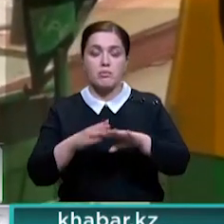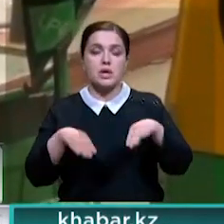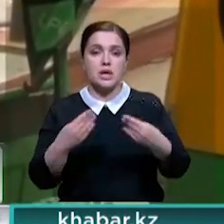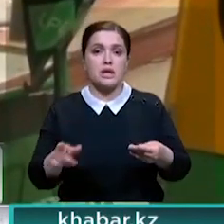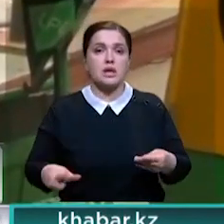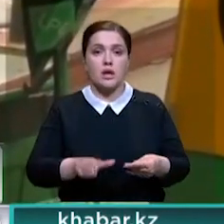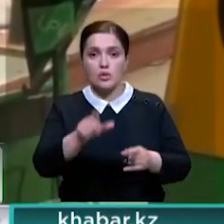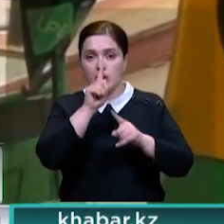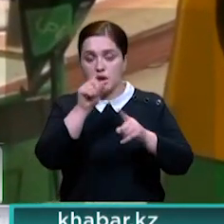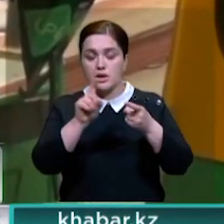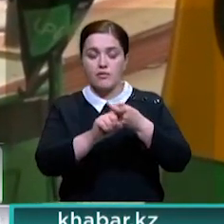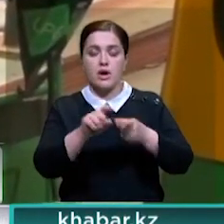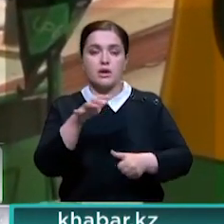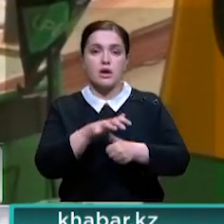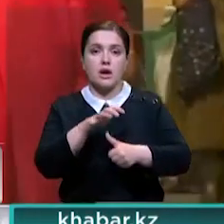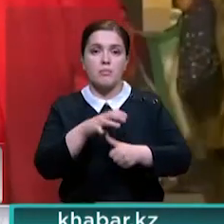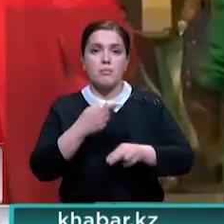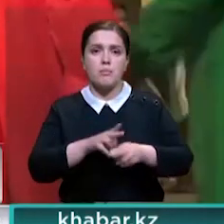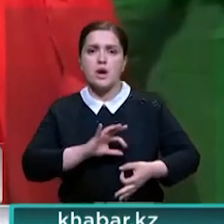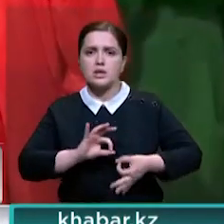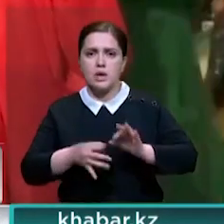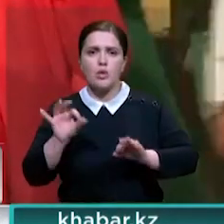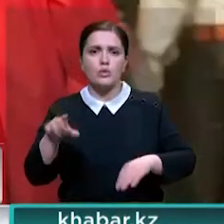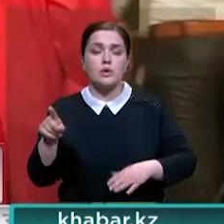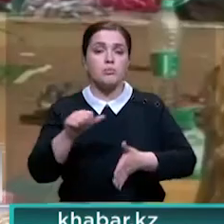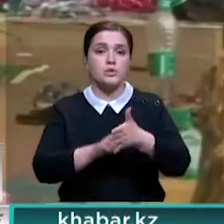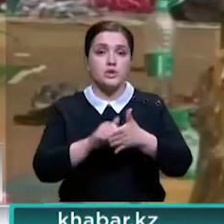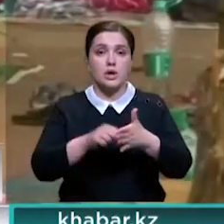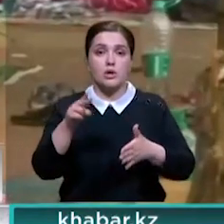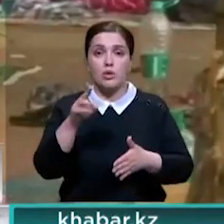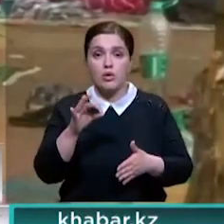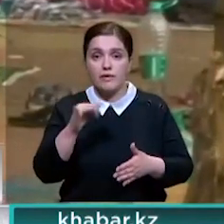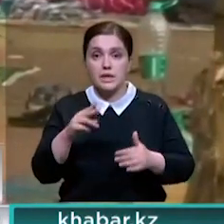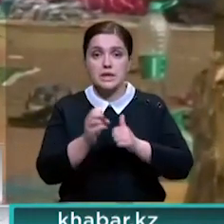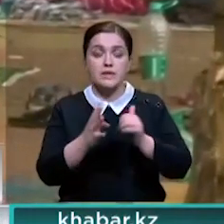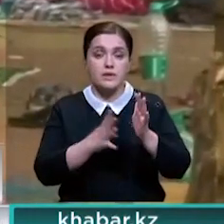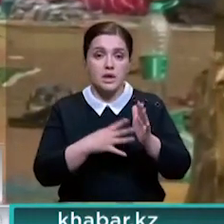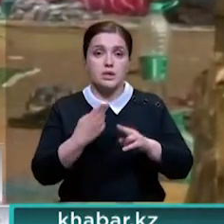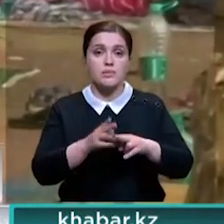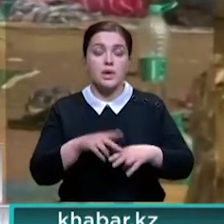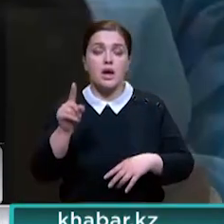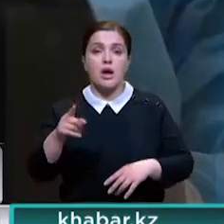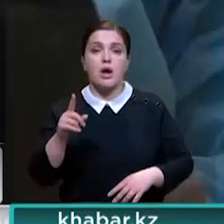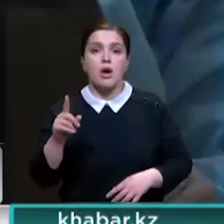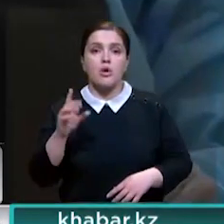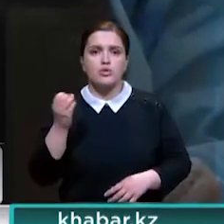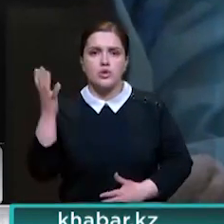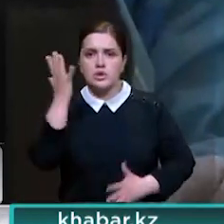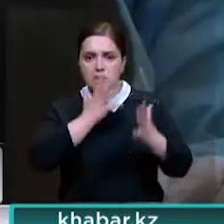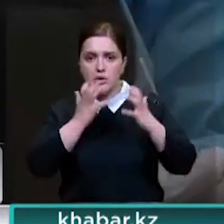по мнению медиков грибов является осложнением к вид 19 однако последствия у этой болезни могут быть более серьезными